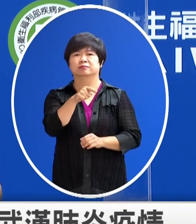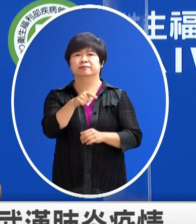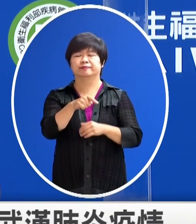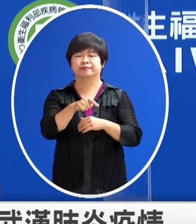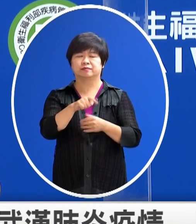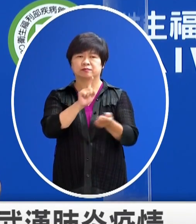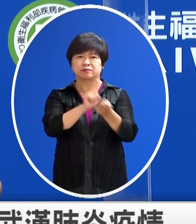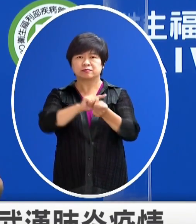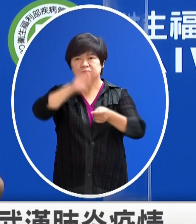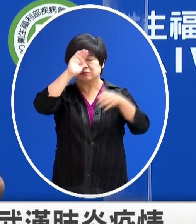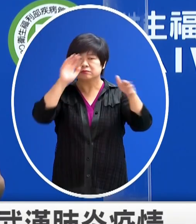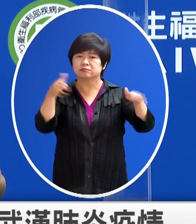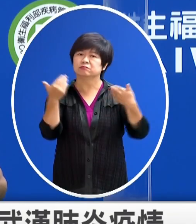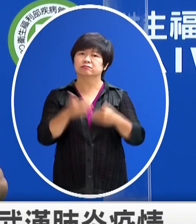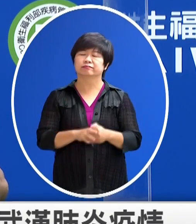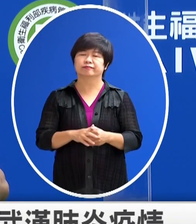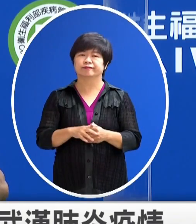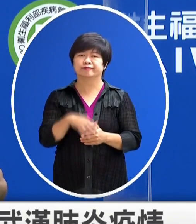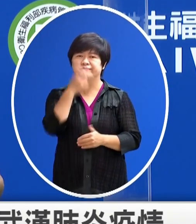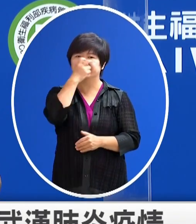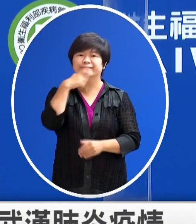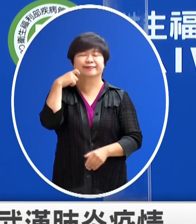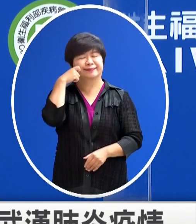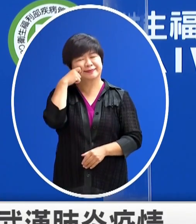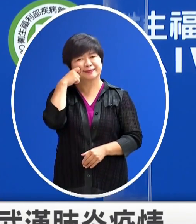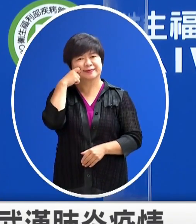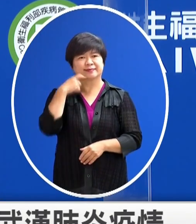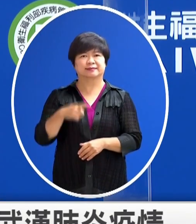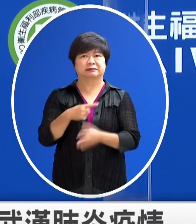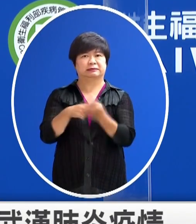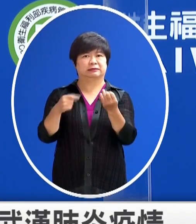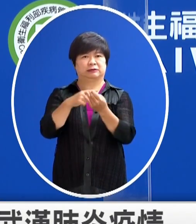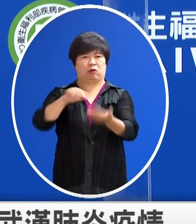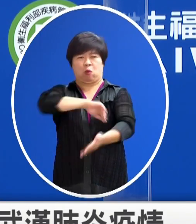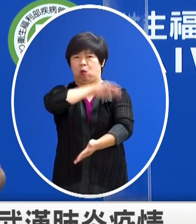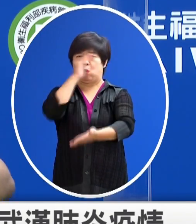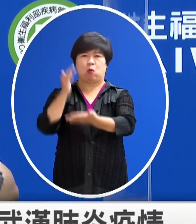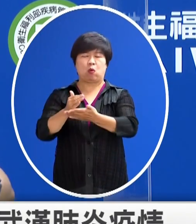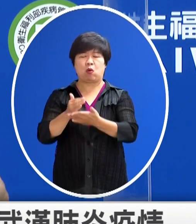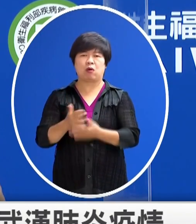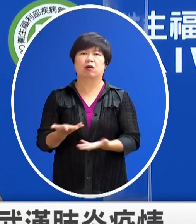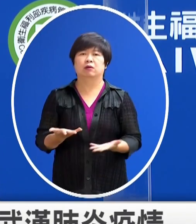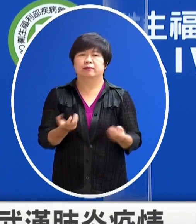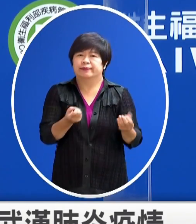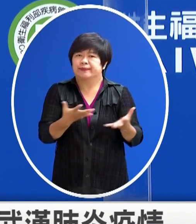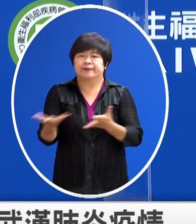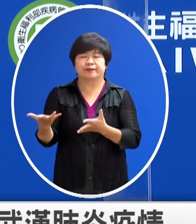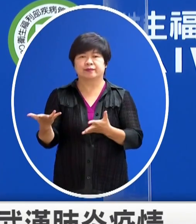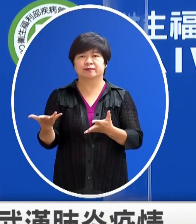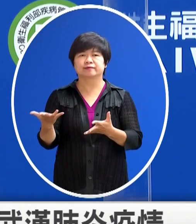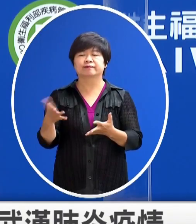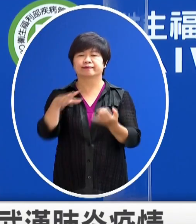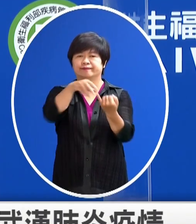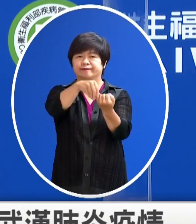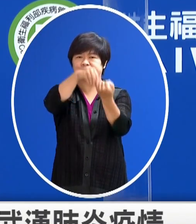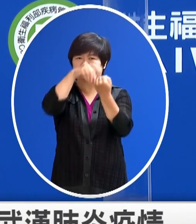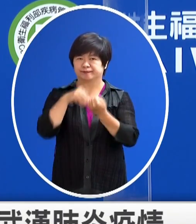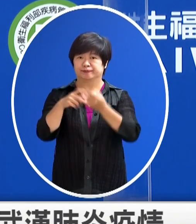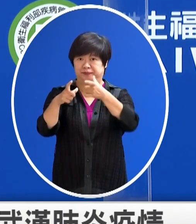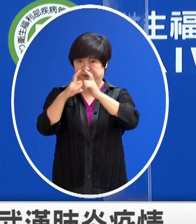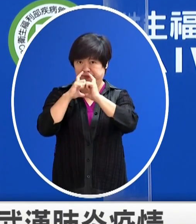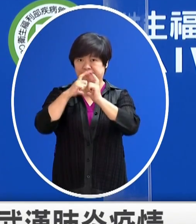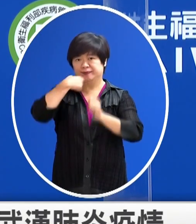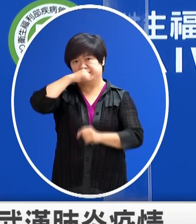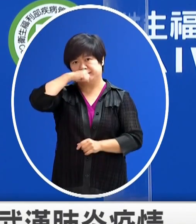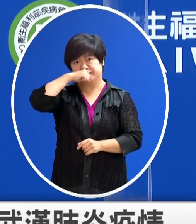于轻症者他们是没有办法采，可能是 量很大了，那所以就安排回国来，所以在回来的时候